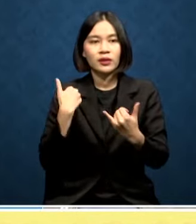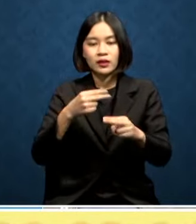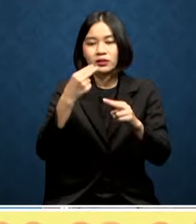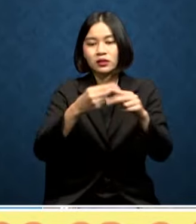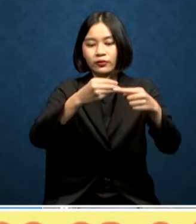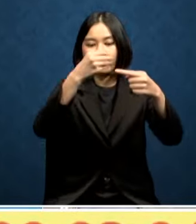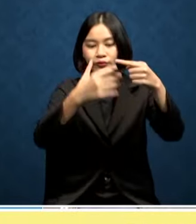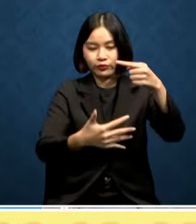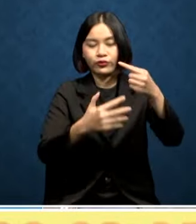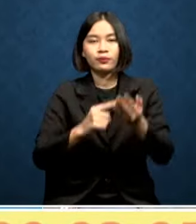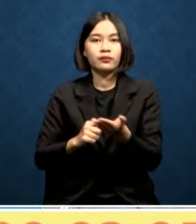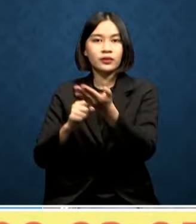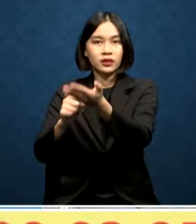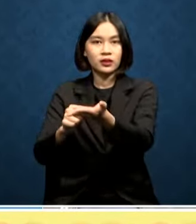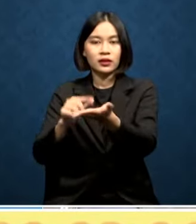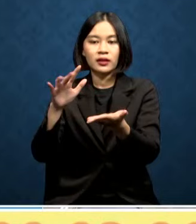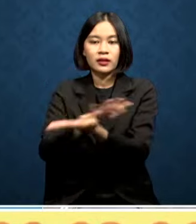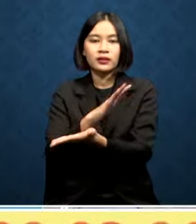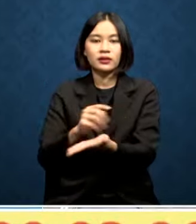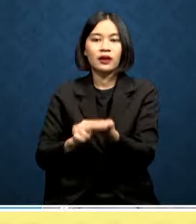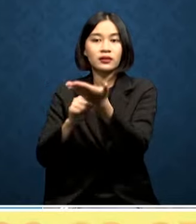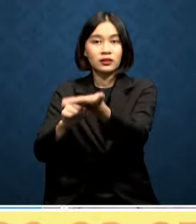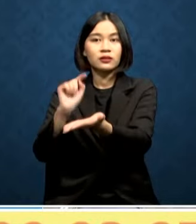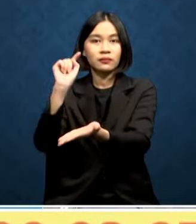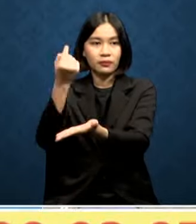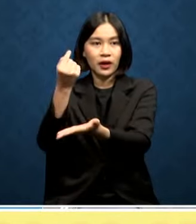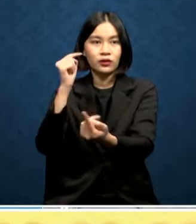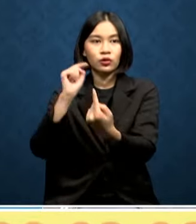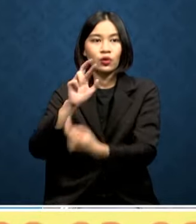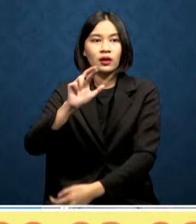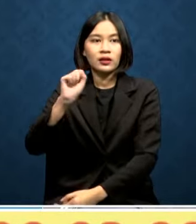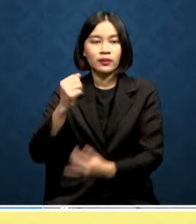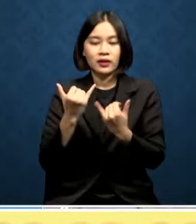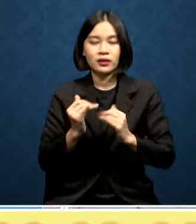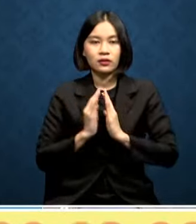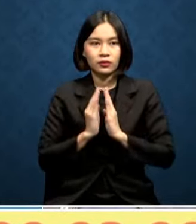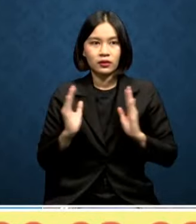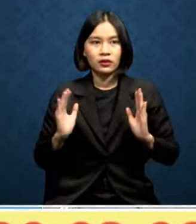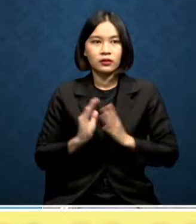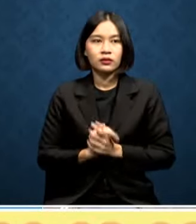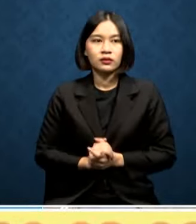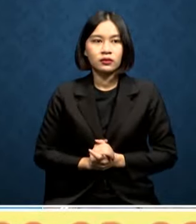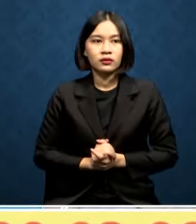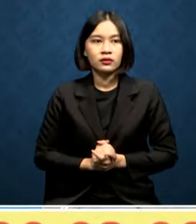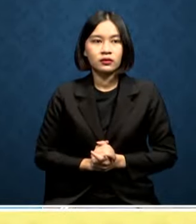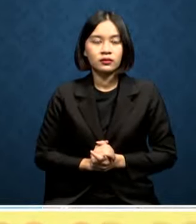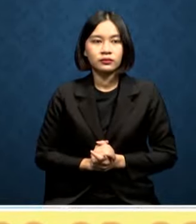ชื่อแล้วก็จะมายื่นเอกสารเป็นทางการอีกครั้งหนึ่งที่รัฐสภาครับขอบคุณครับ